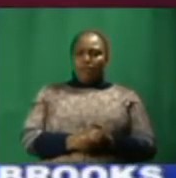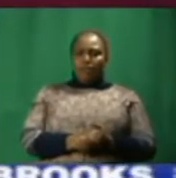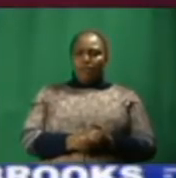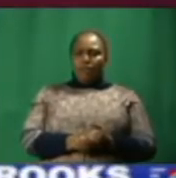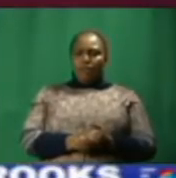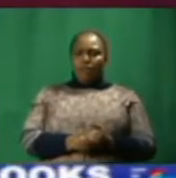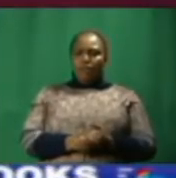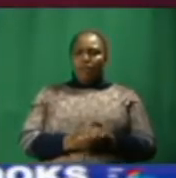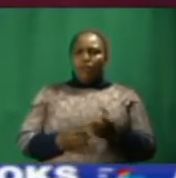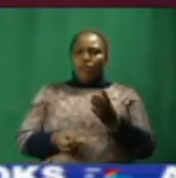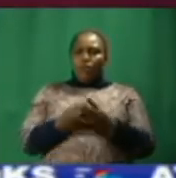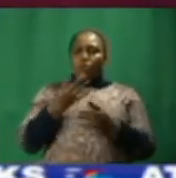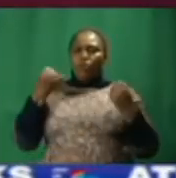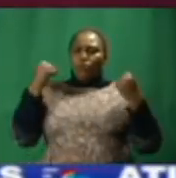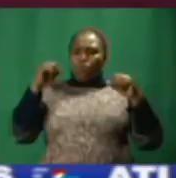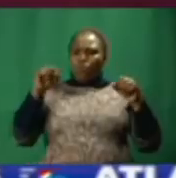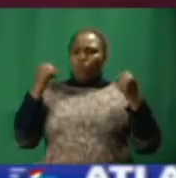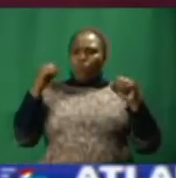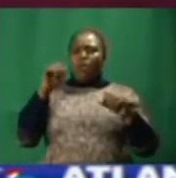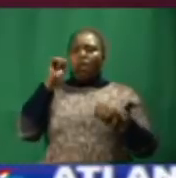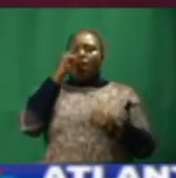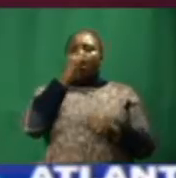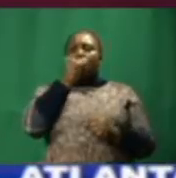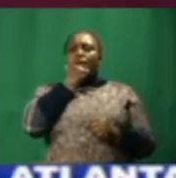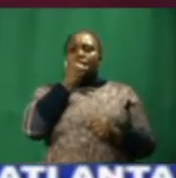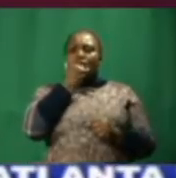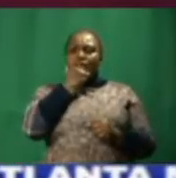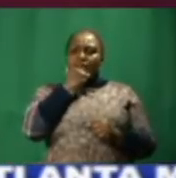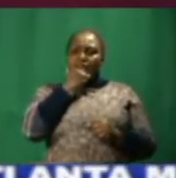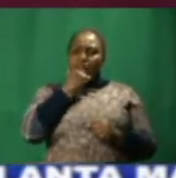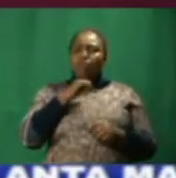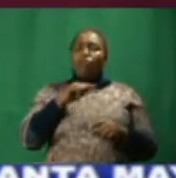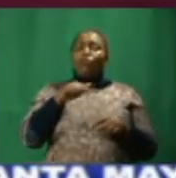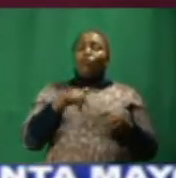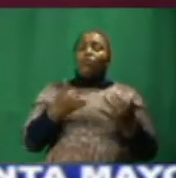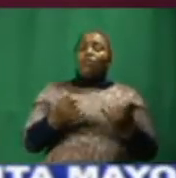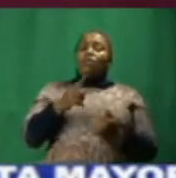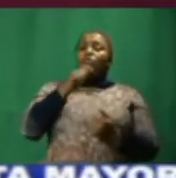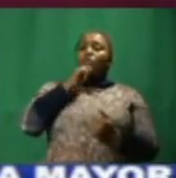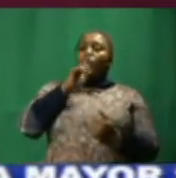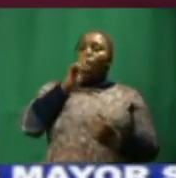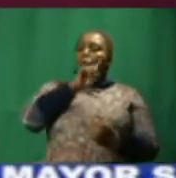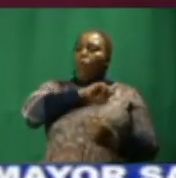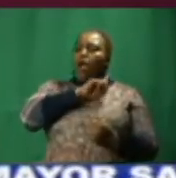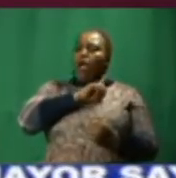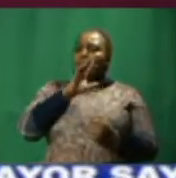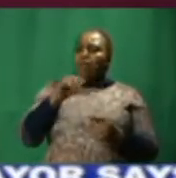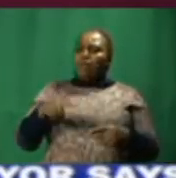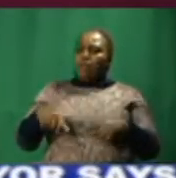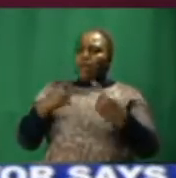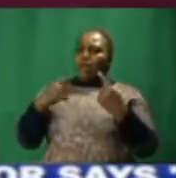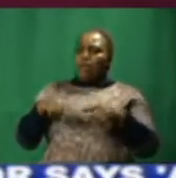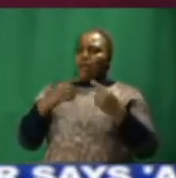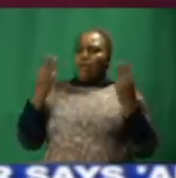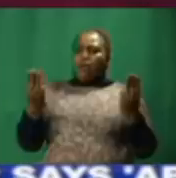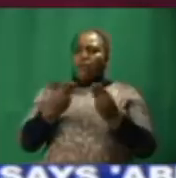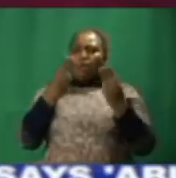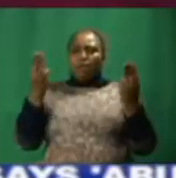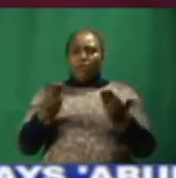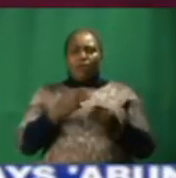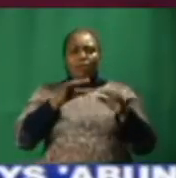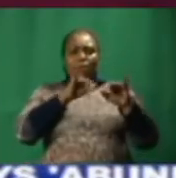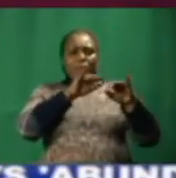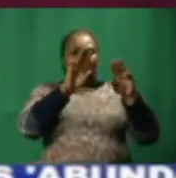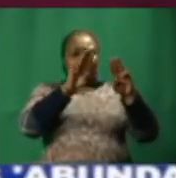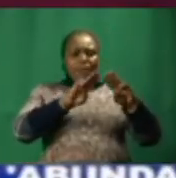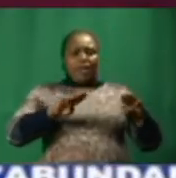Kusuke umsindo endzaweni yakakhoza kamanzini ngalesibili ekuseni ngemva kokuthi kube nekungevani emkhasini wesivesale yanzawo kanye ke